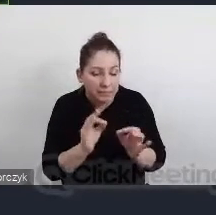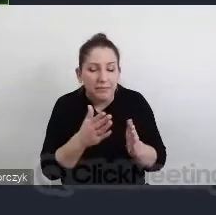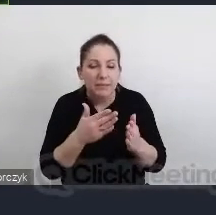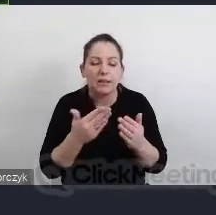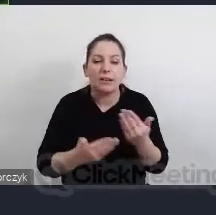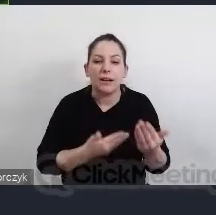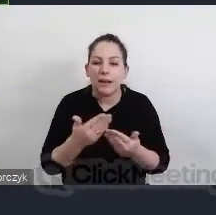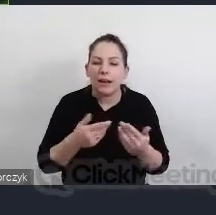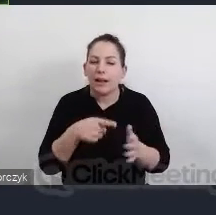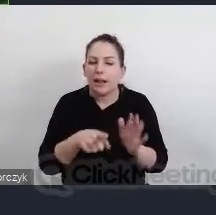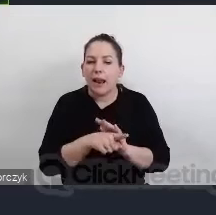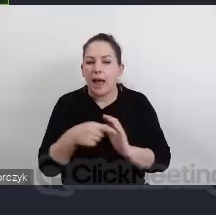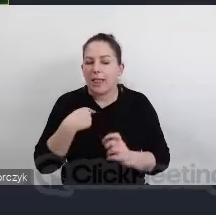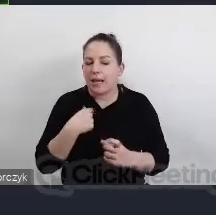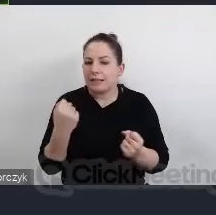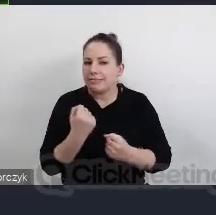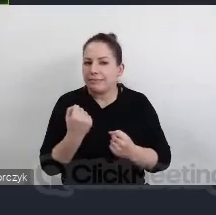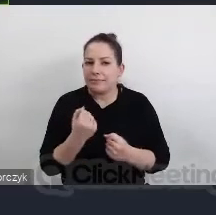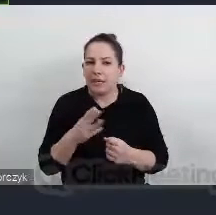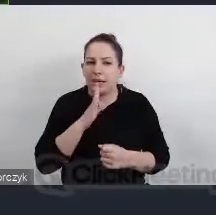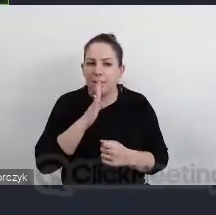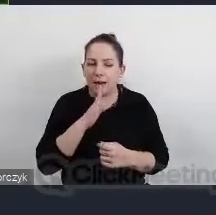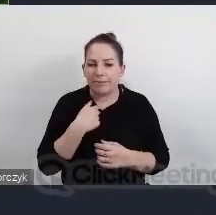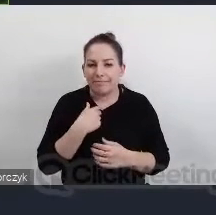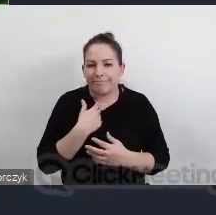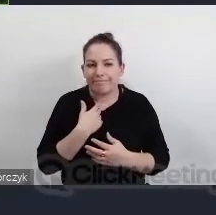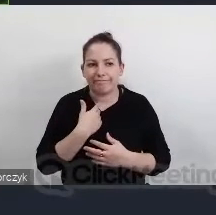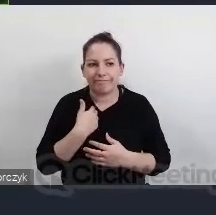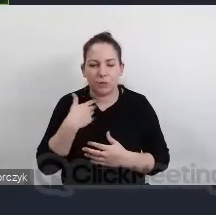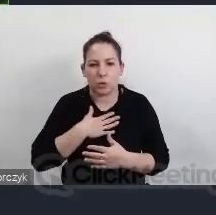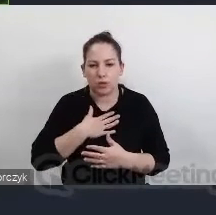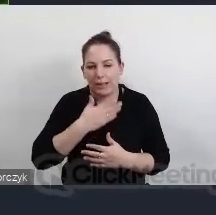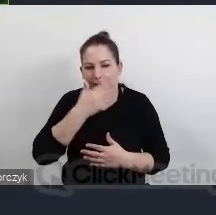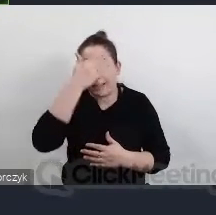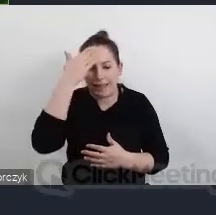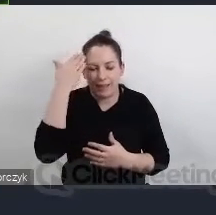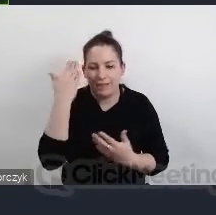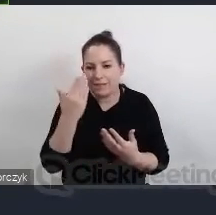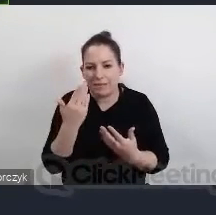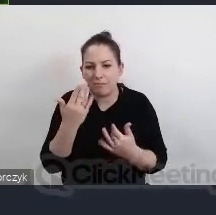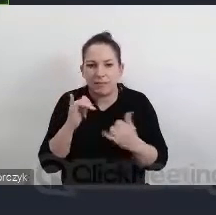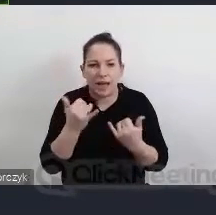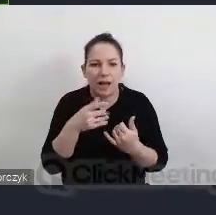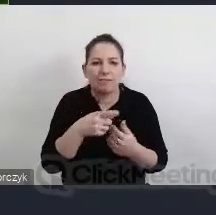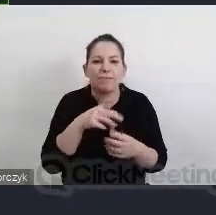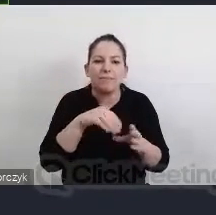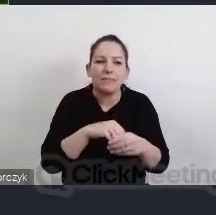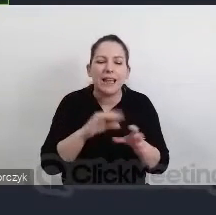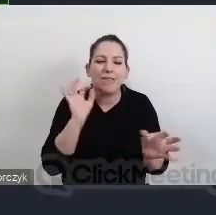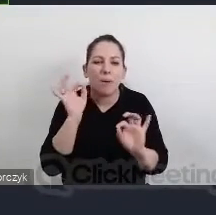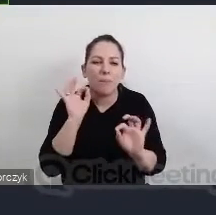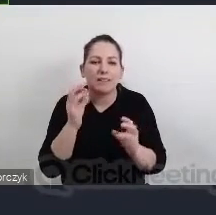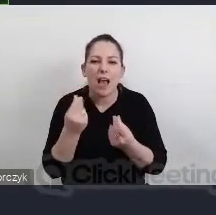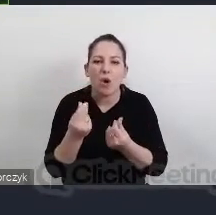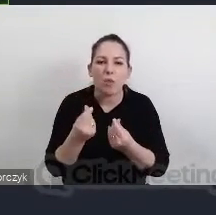I to jest chyba dla nas najbardziej taką niewiadomą, która w tym obszarze tych danych ekonomicznych będzie